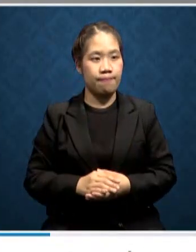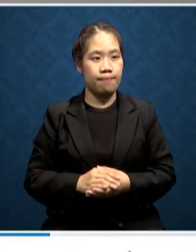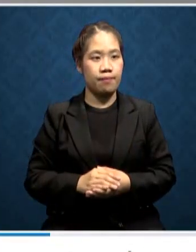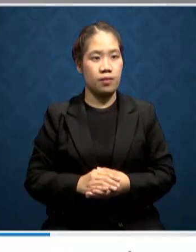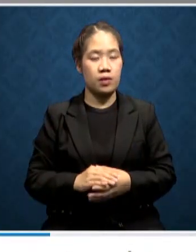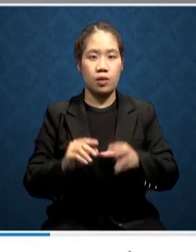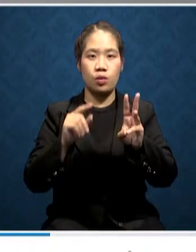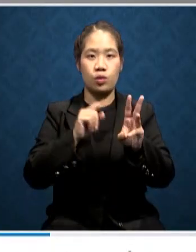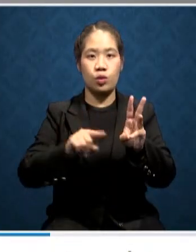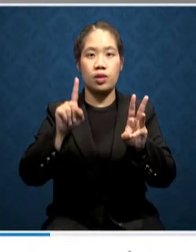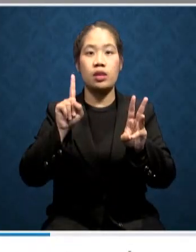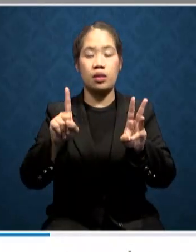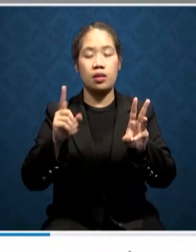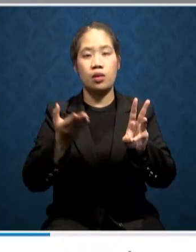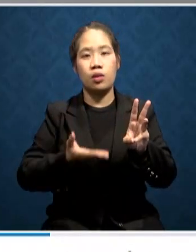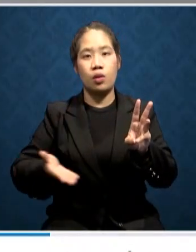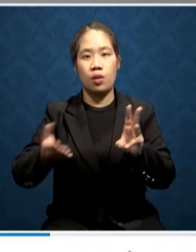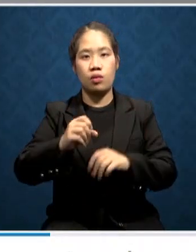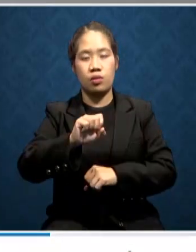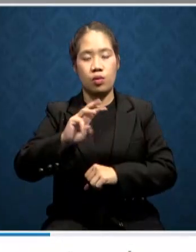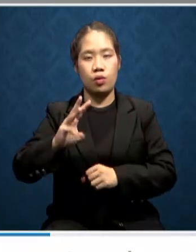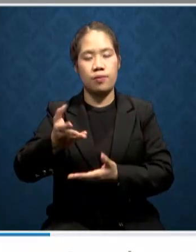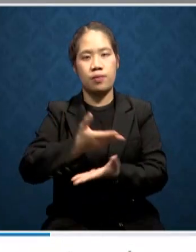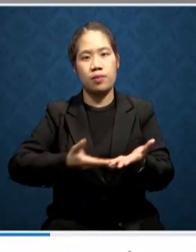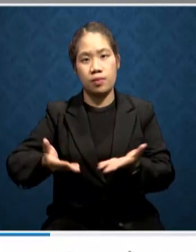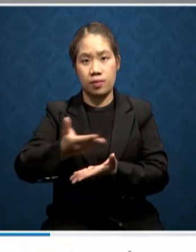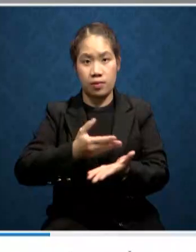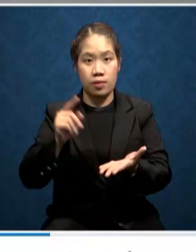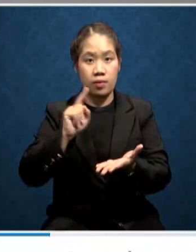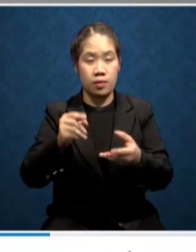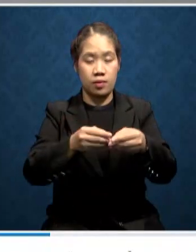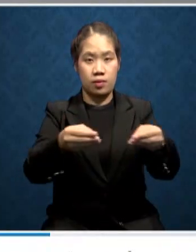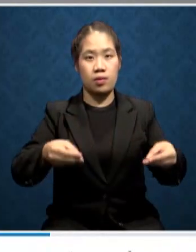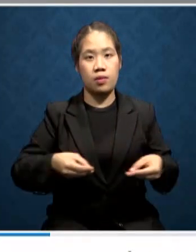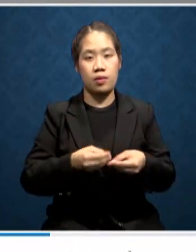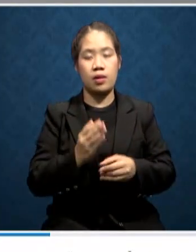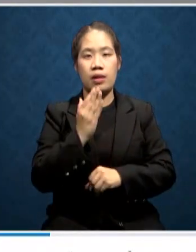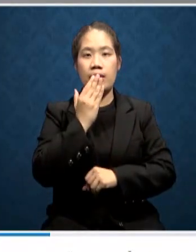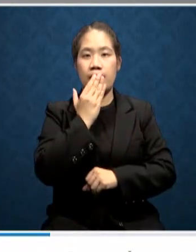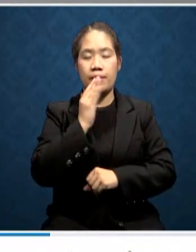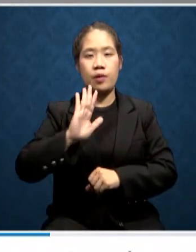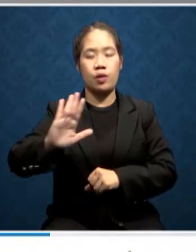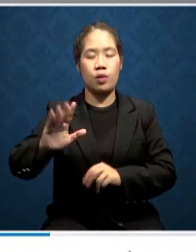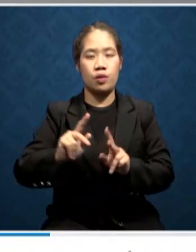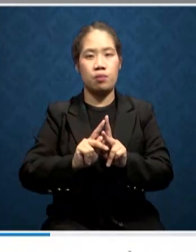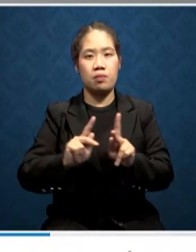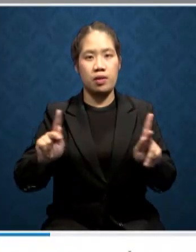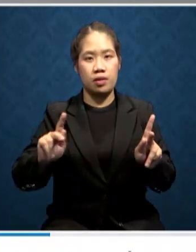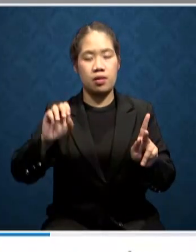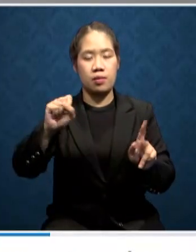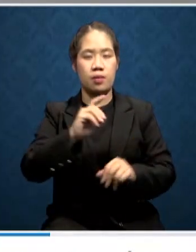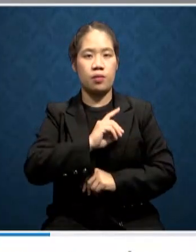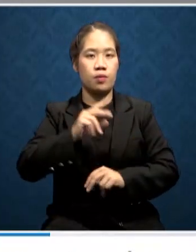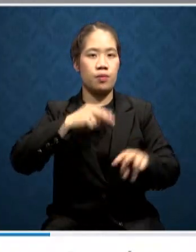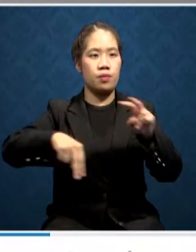ข้อ 6.1 ขอให้วุฒิสภาพิจารณาเพื่อมีมติให้เปิดเผยรายงานลับของคณะกรรมการสามัญเพื่อทำหน้าที่ตรว